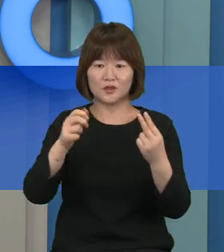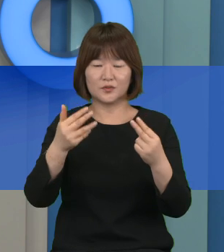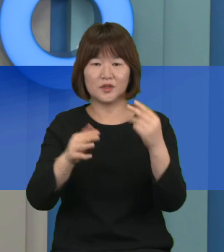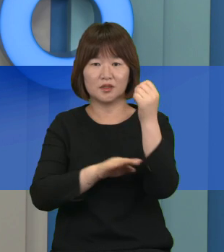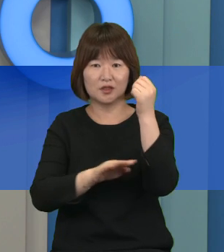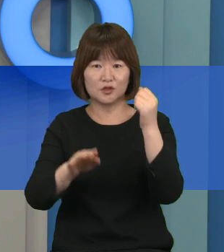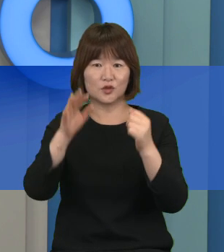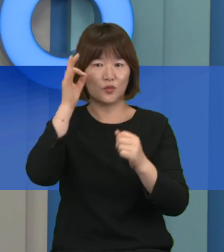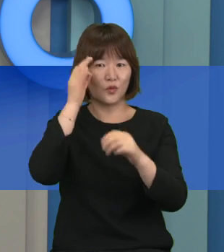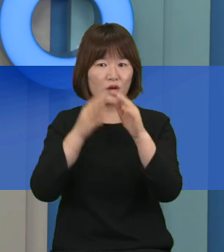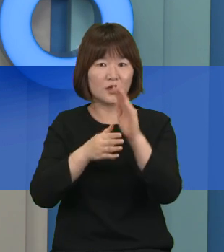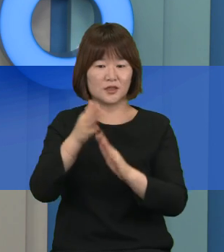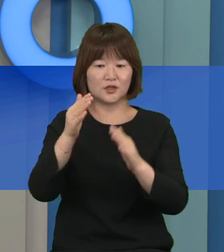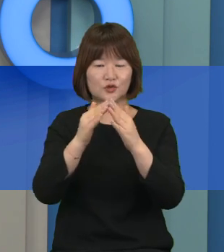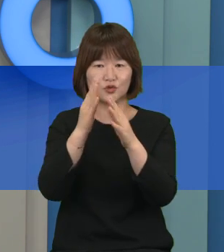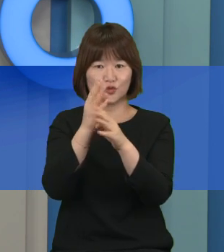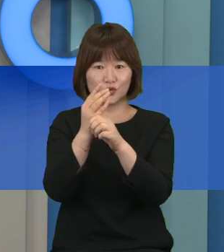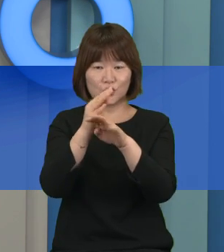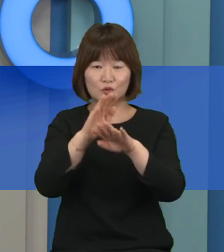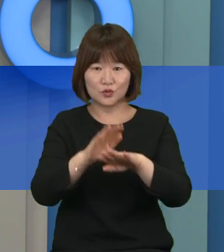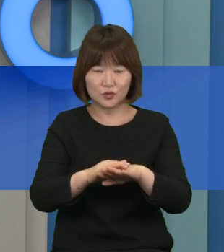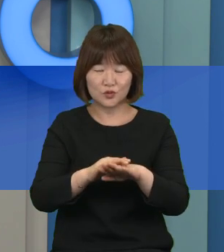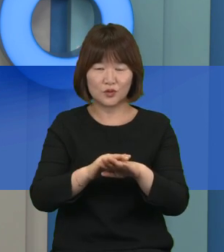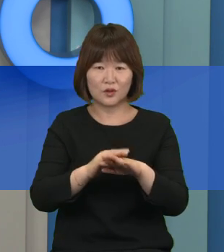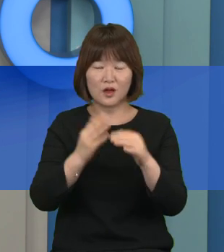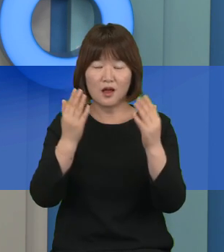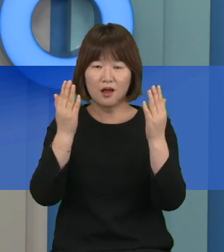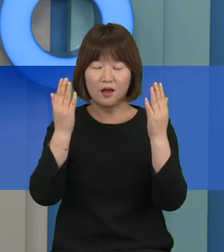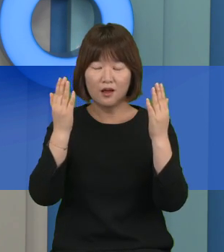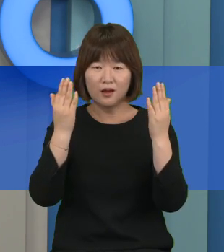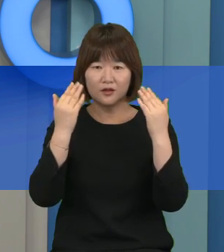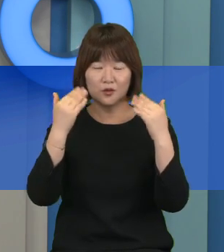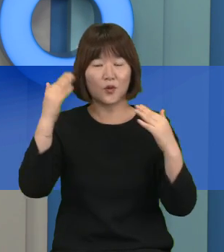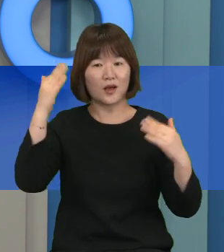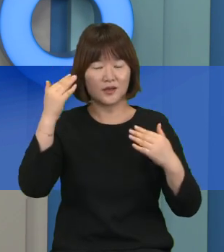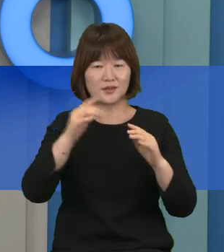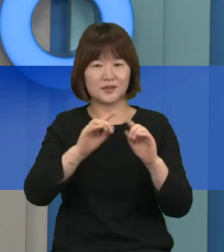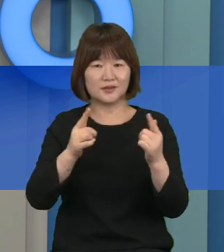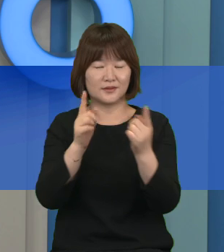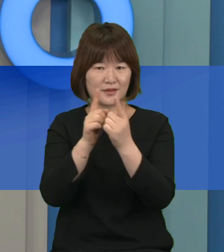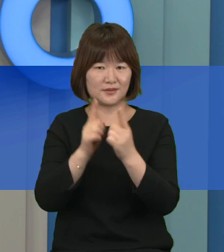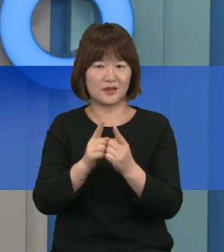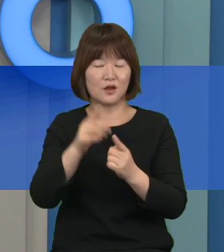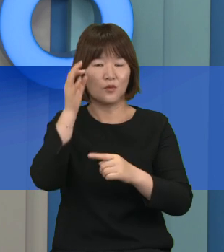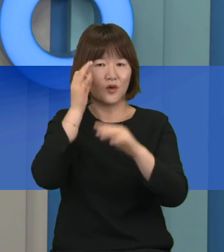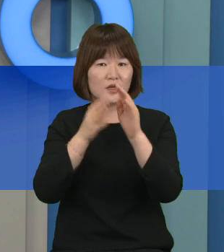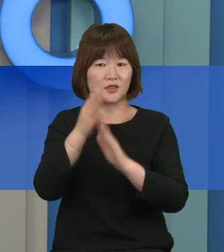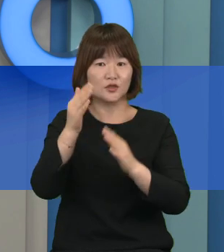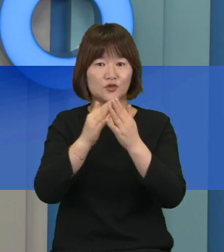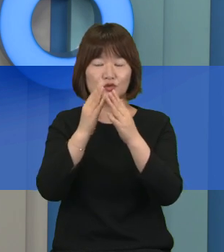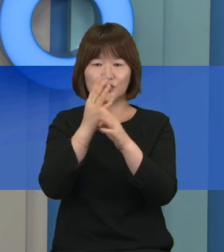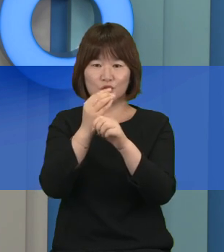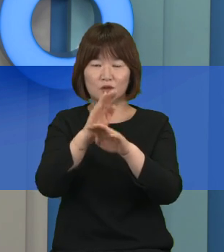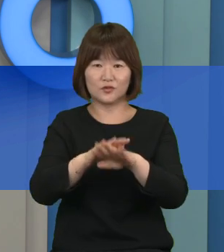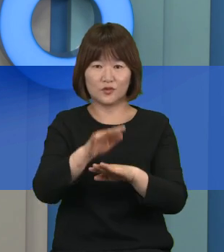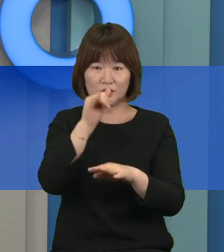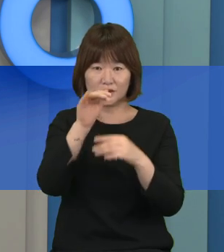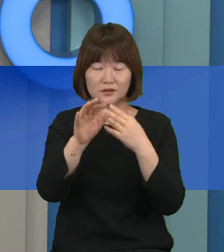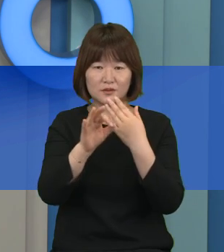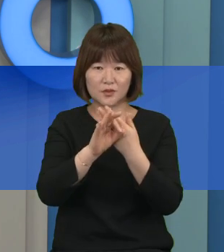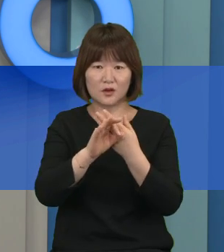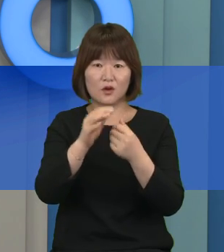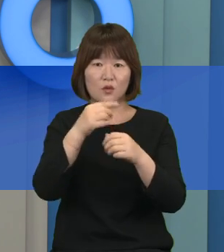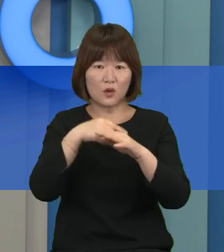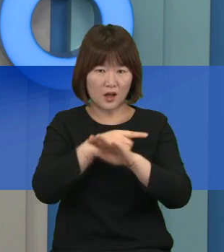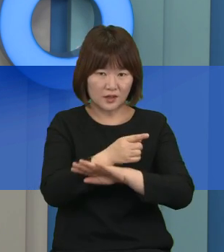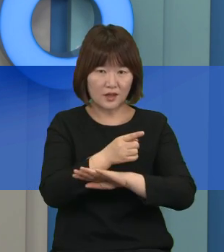기준 포항시에 주소를 둔 교복을 착용하는 중고등학생인데요. 포항시에 주소를 두고 있다면 관외 학교 학생이라도